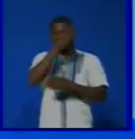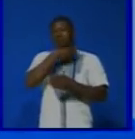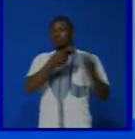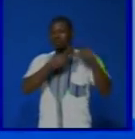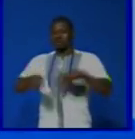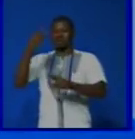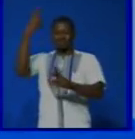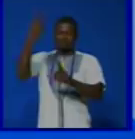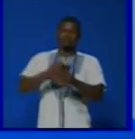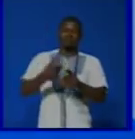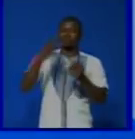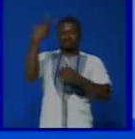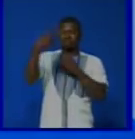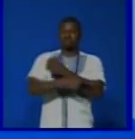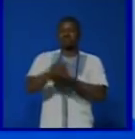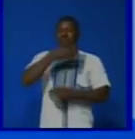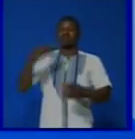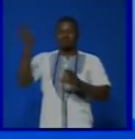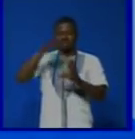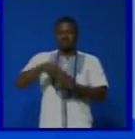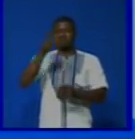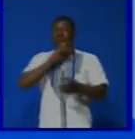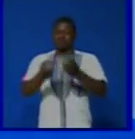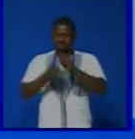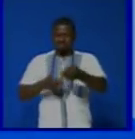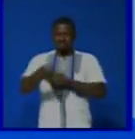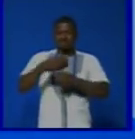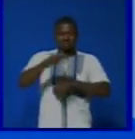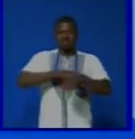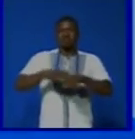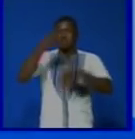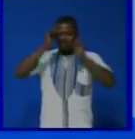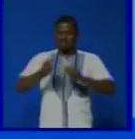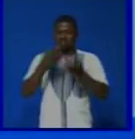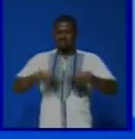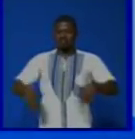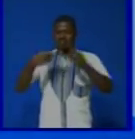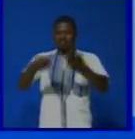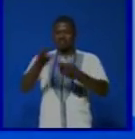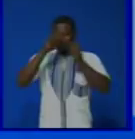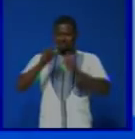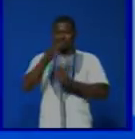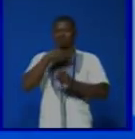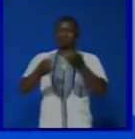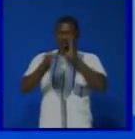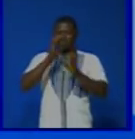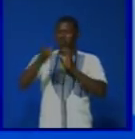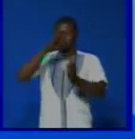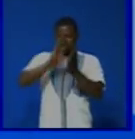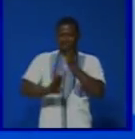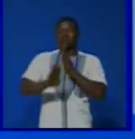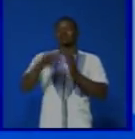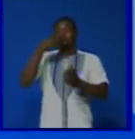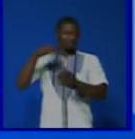les participants échangeront autour des possibilités de rendre plus accessibles les coûts de communications électroniques en actionnant